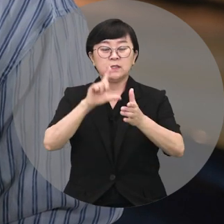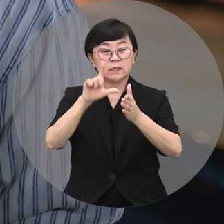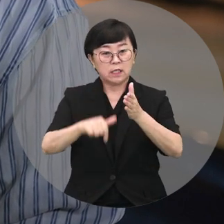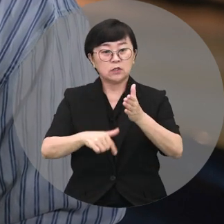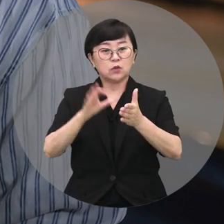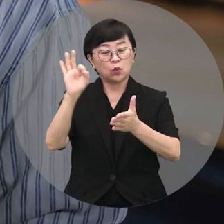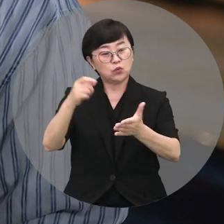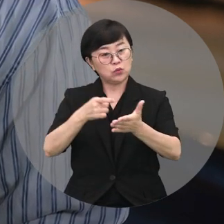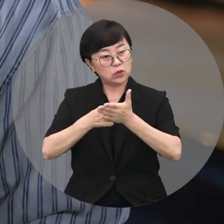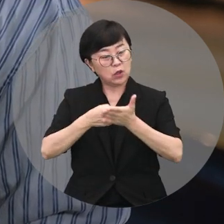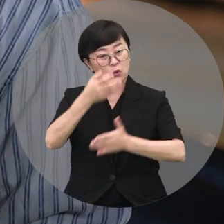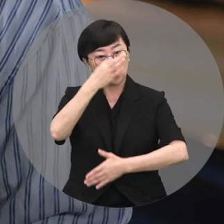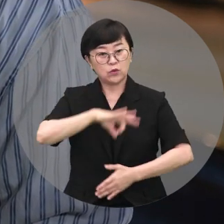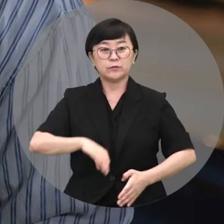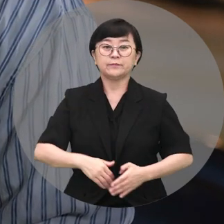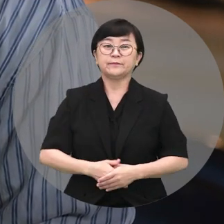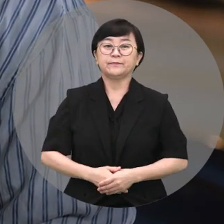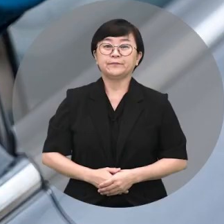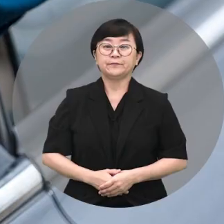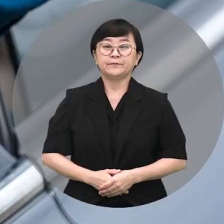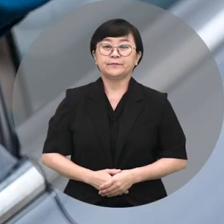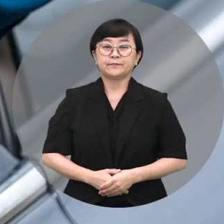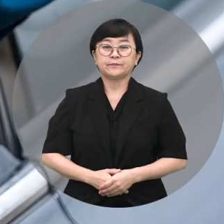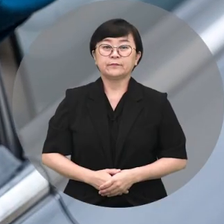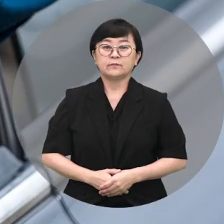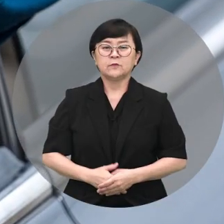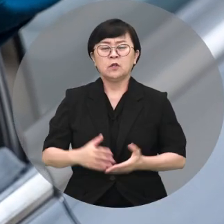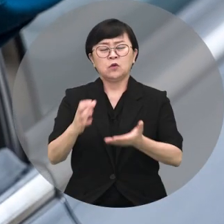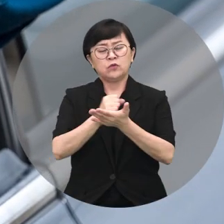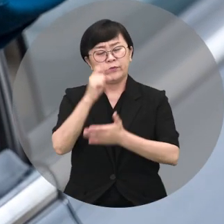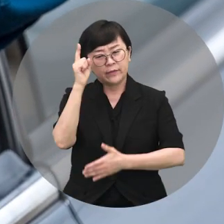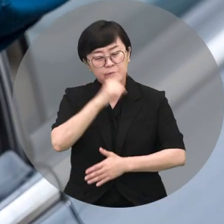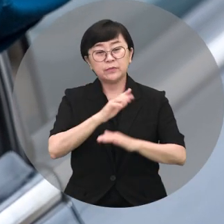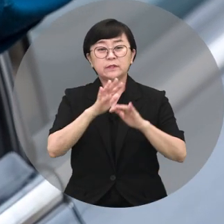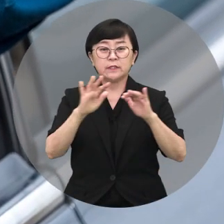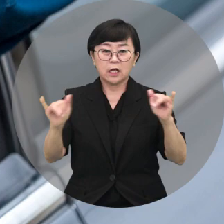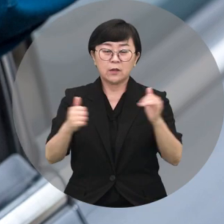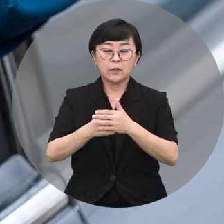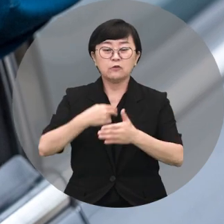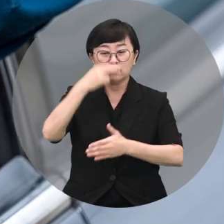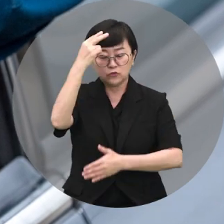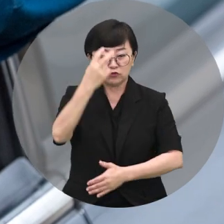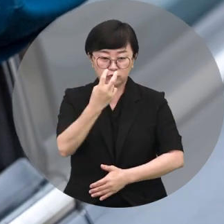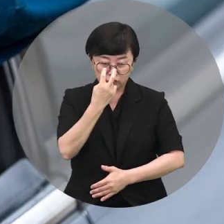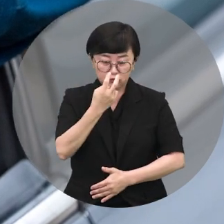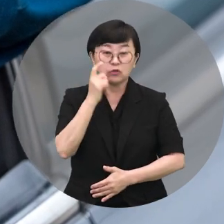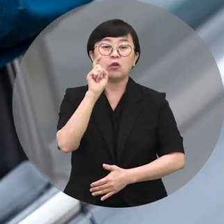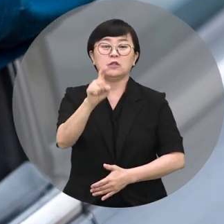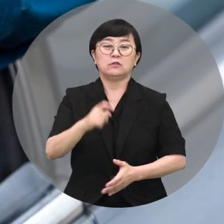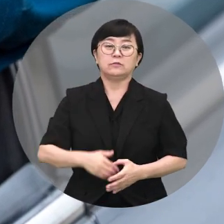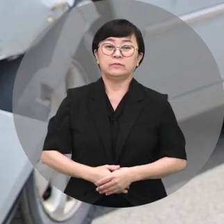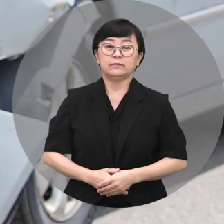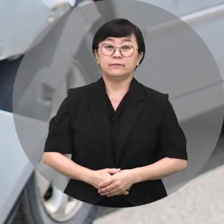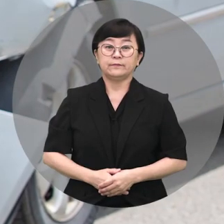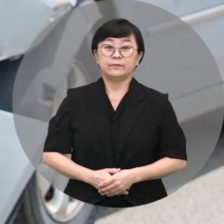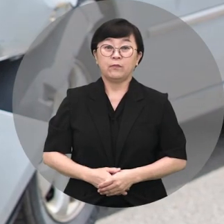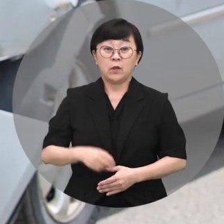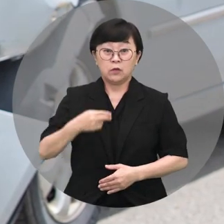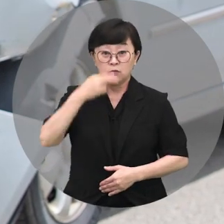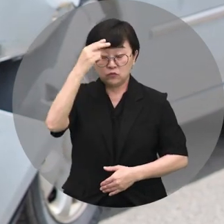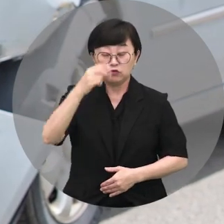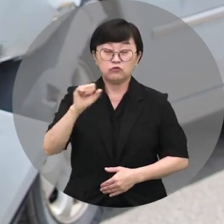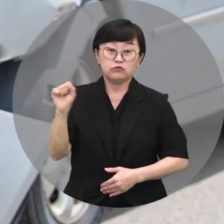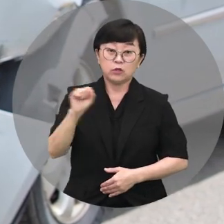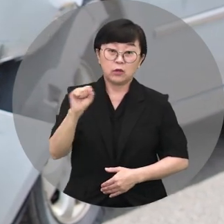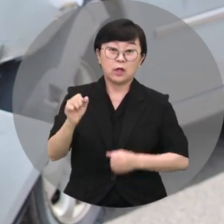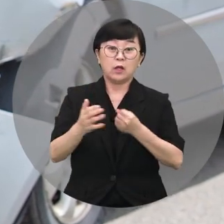시간적으로나 비용적으로 효율적이다. 운이 나쁜 사람들이나 음주운전 단속에 걸리는 것이다. 음주운전을